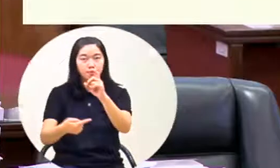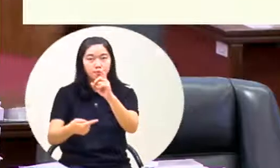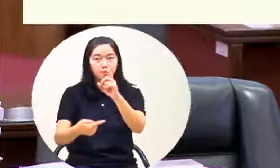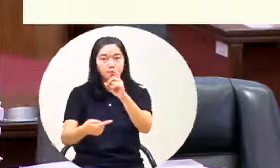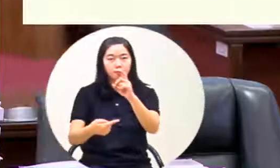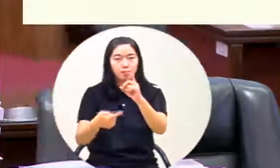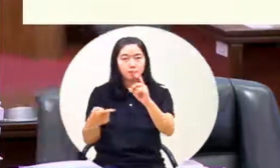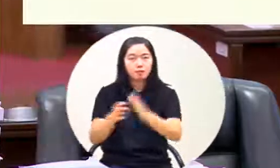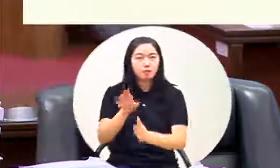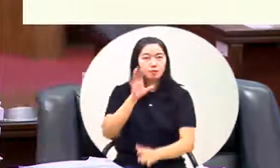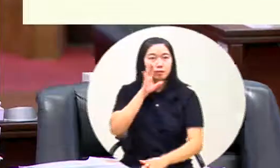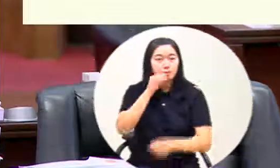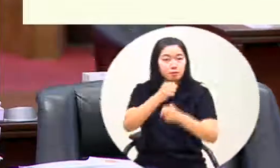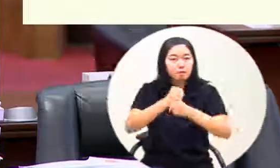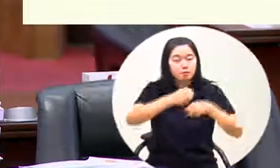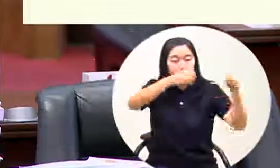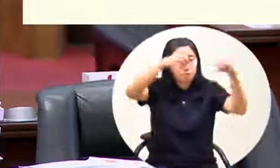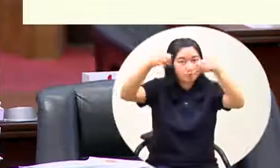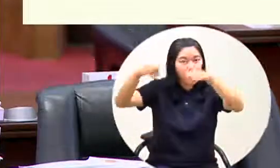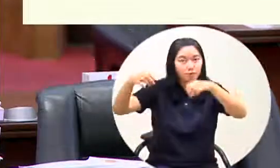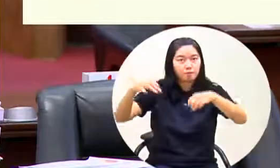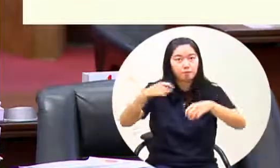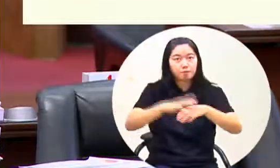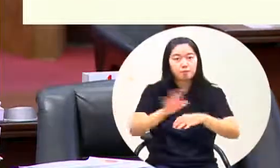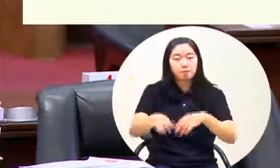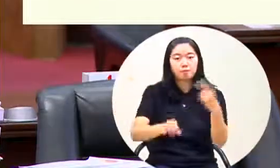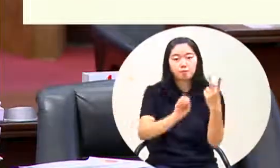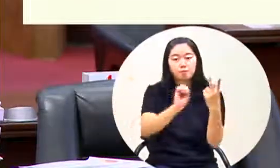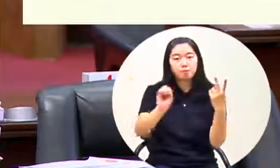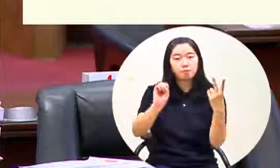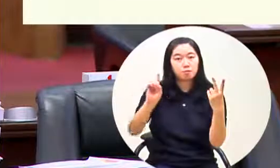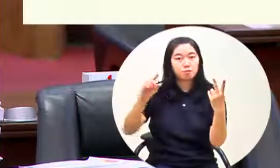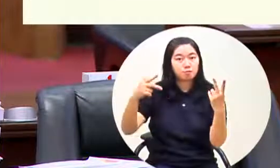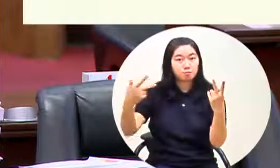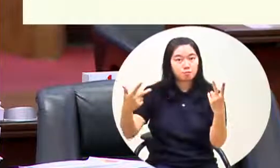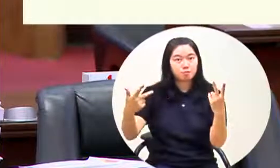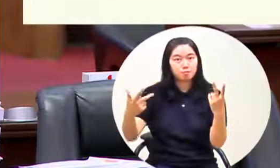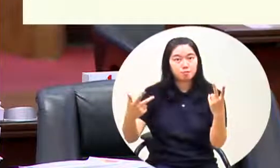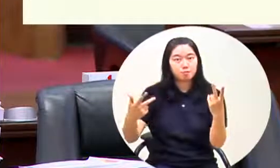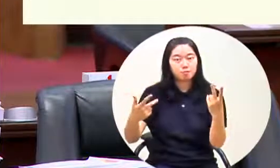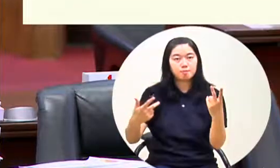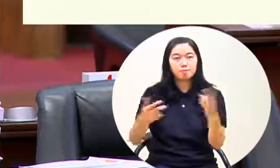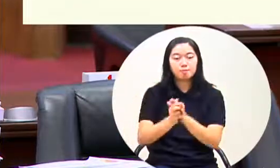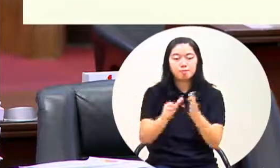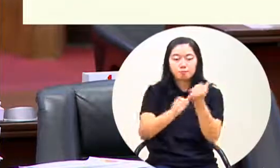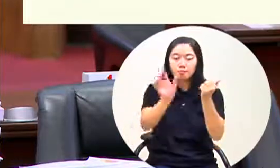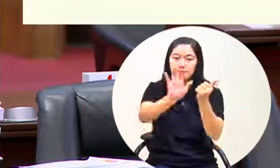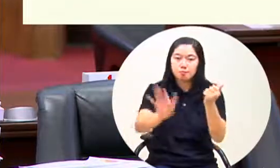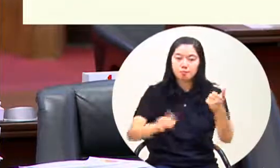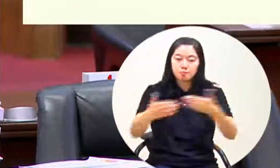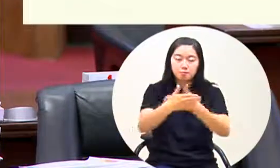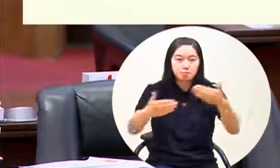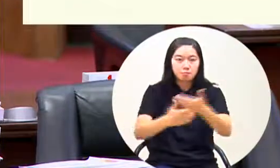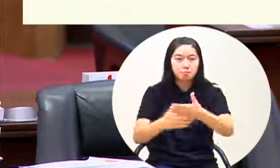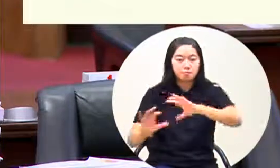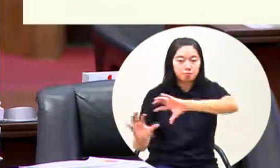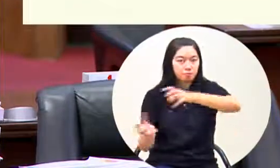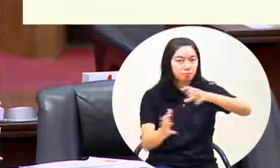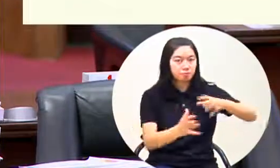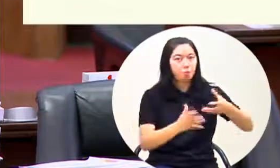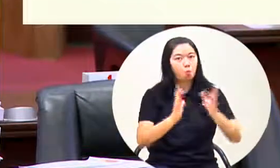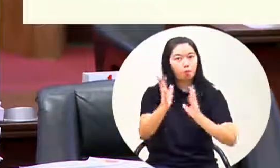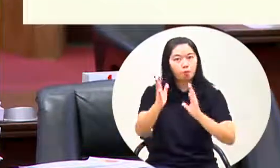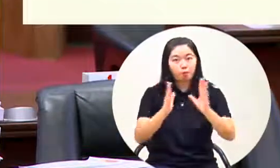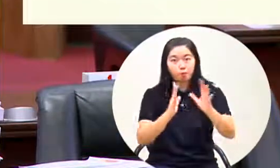哈马星地方的举行2017年的生态交通全球的一个盛典啊，这个盛典